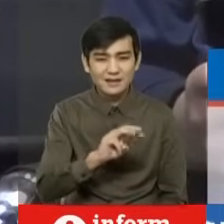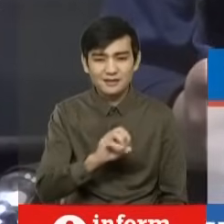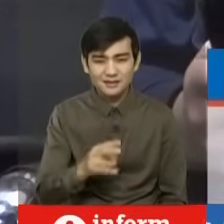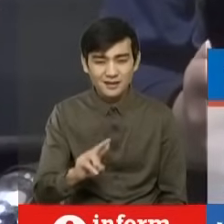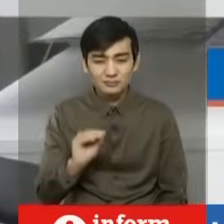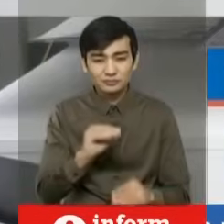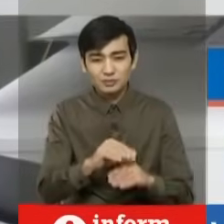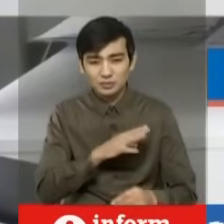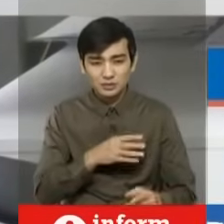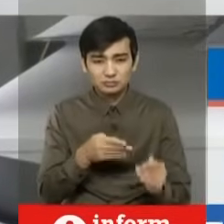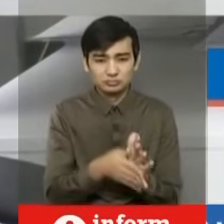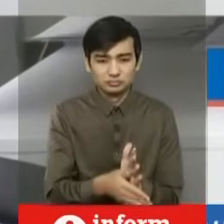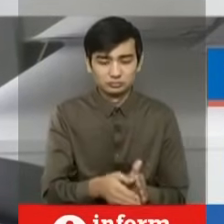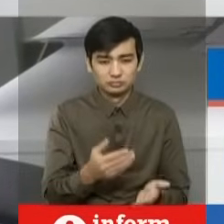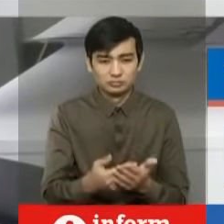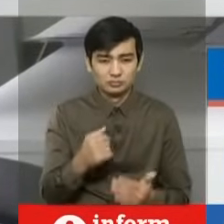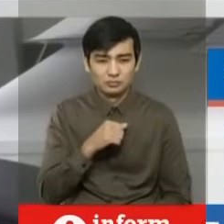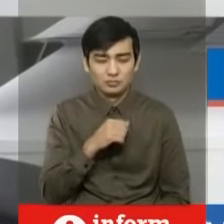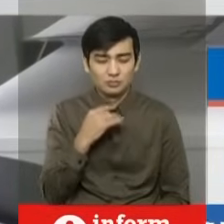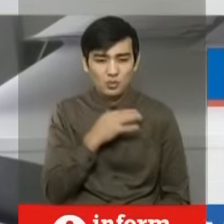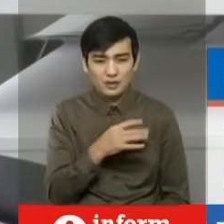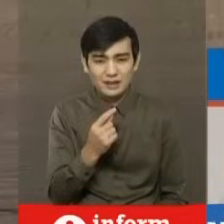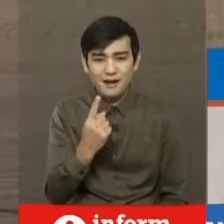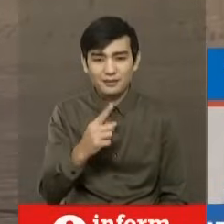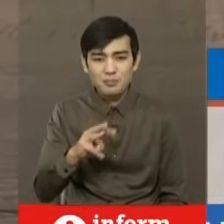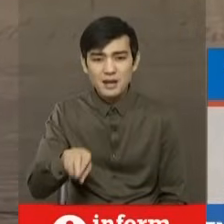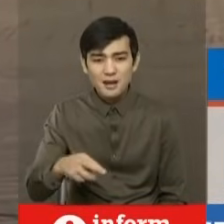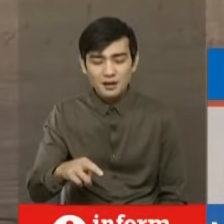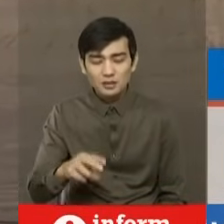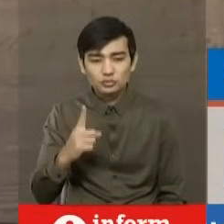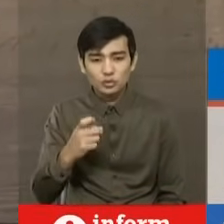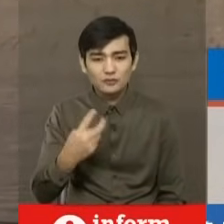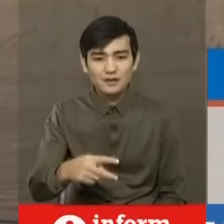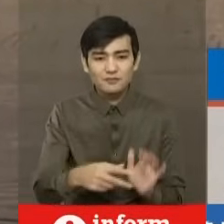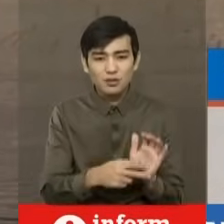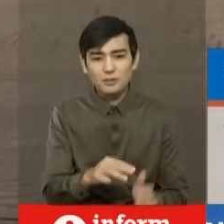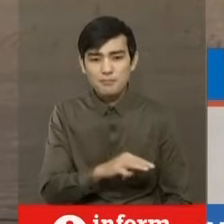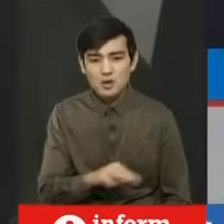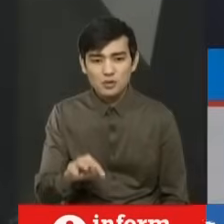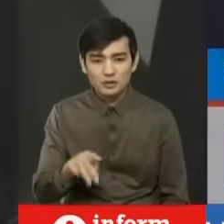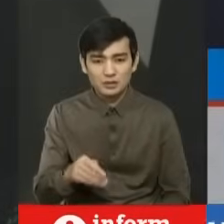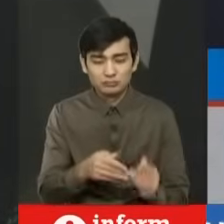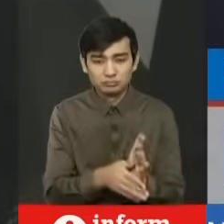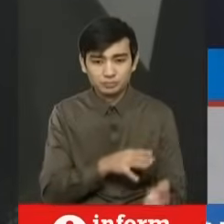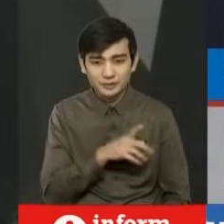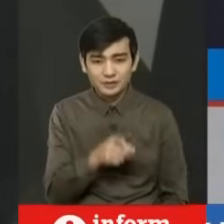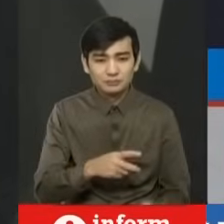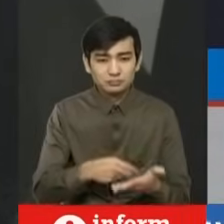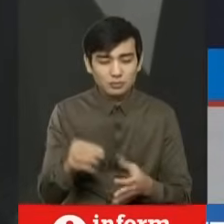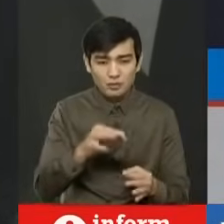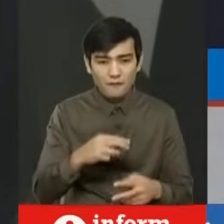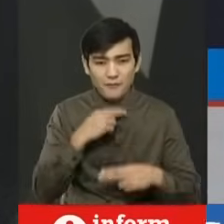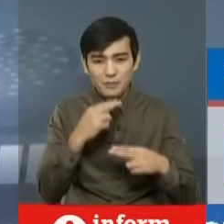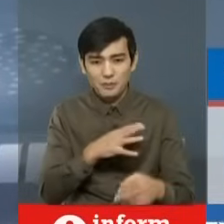Мегаполиса обошлась в приличную сумму 1 млрд 128 млн тенге эта закупка привлекла